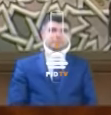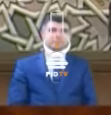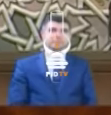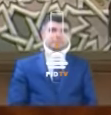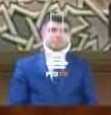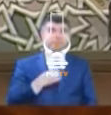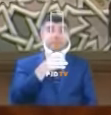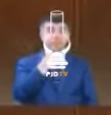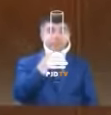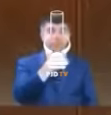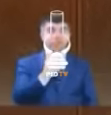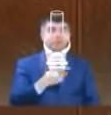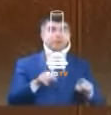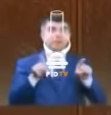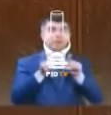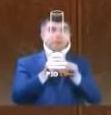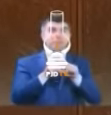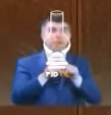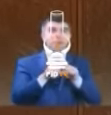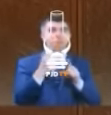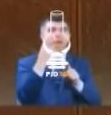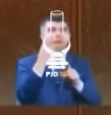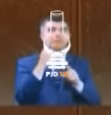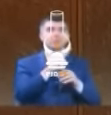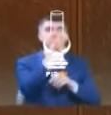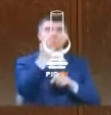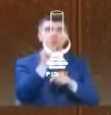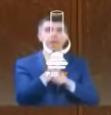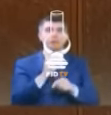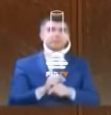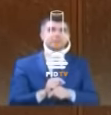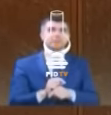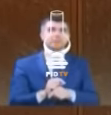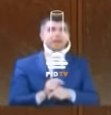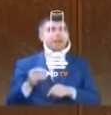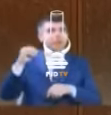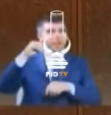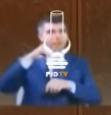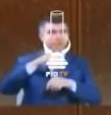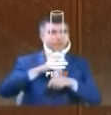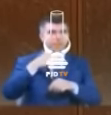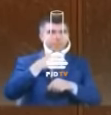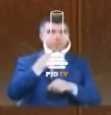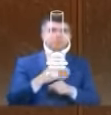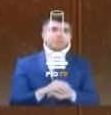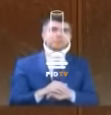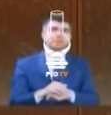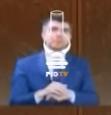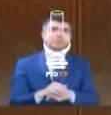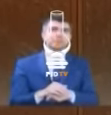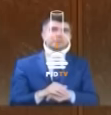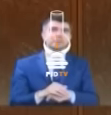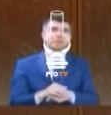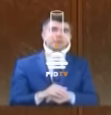بحال كنت كنتمنى يكون سؤال موحد، ولكن ما كاين. بس على اي حال كنعاود نتاكد بانه